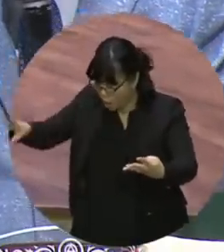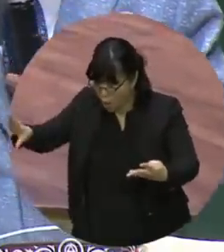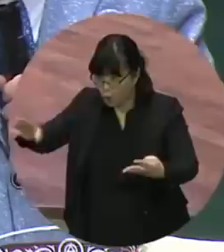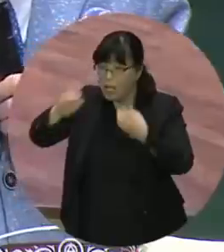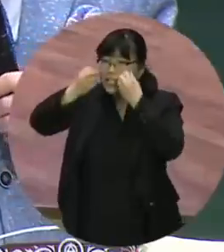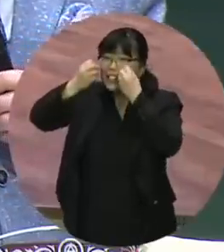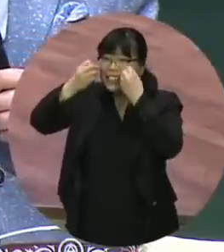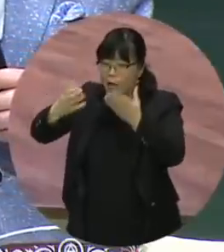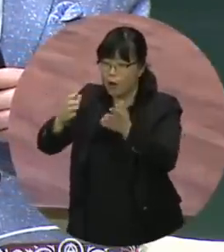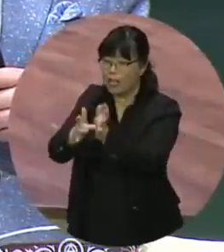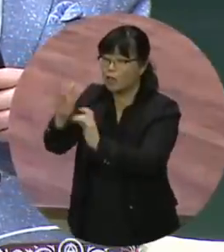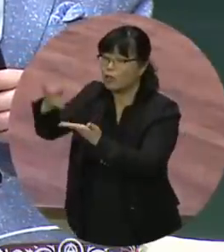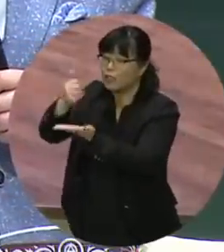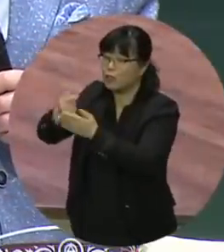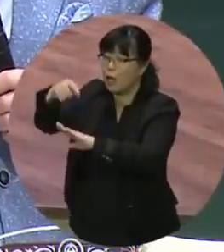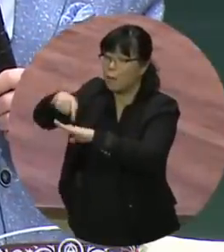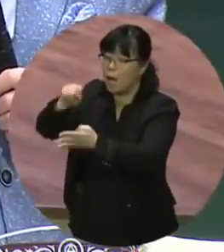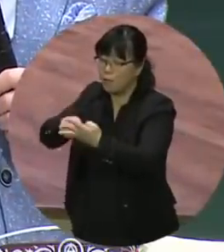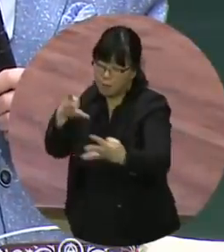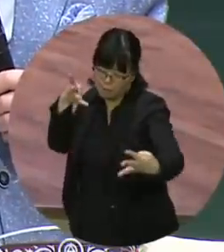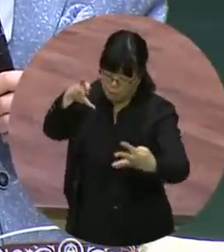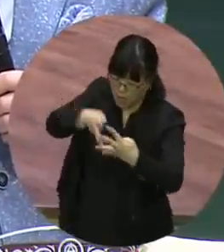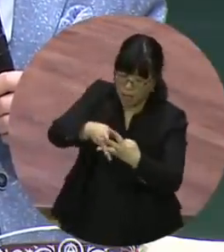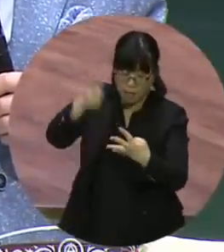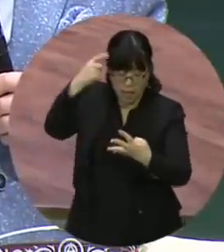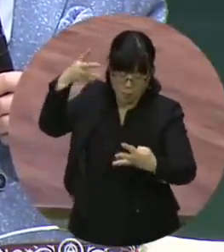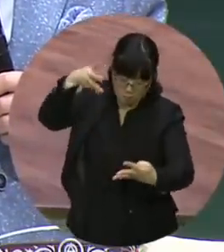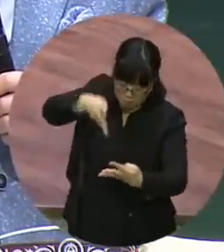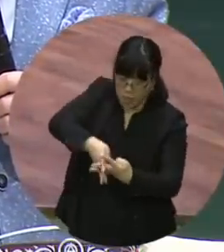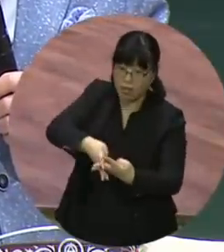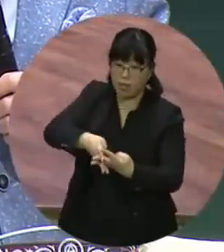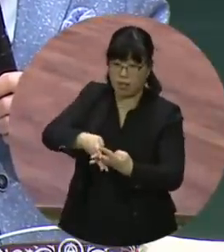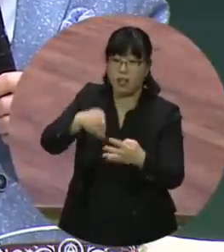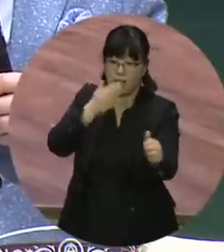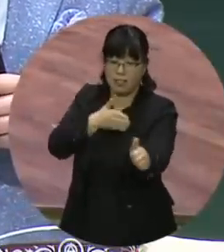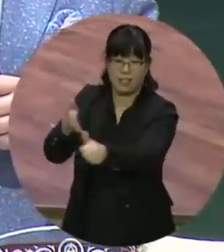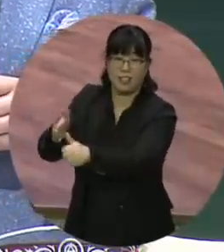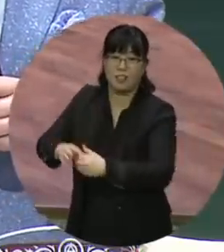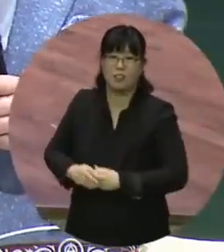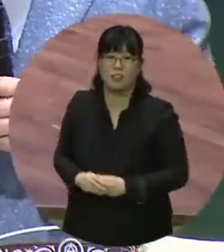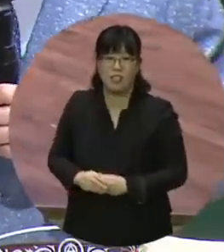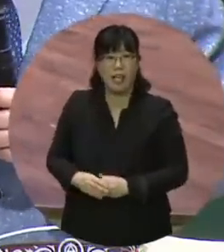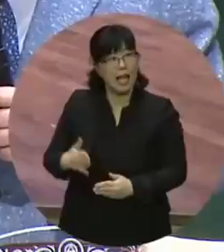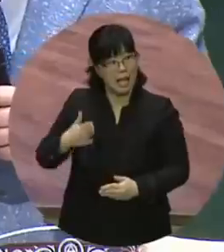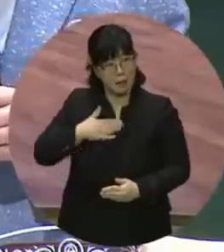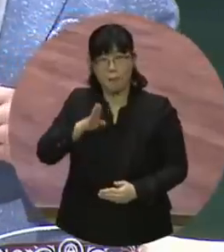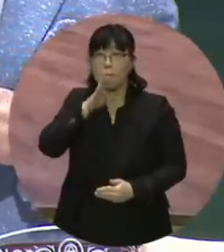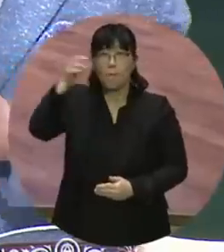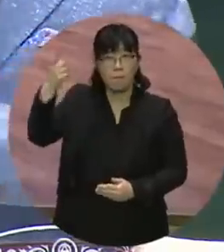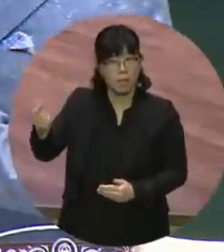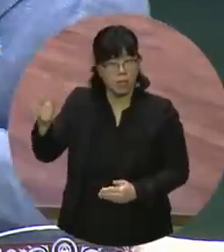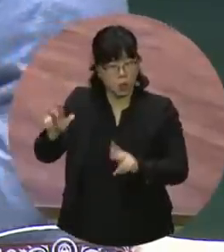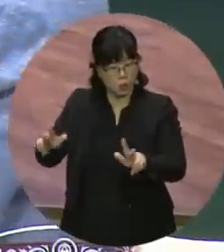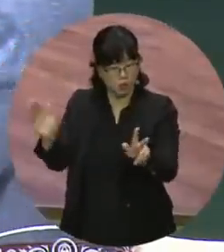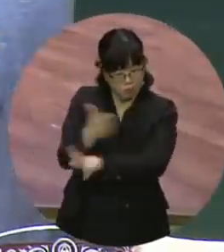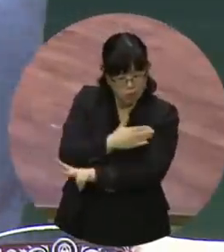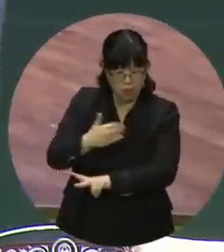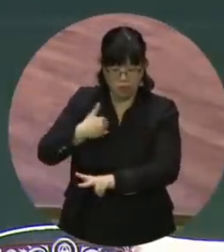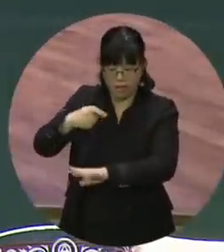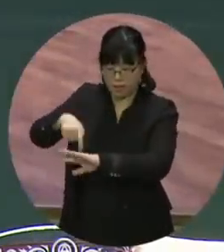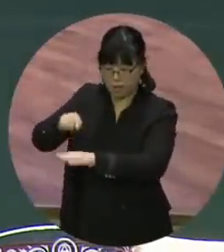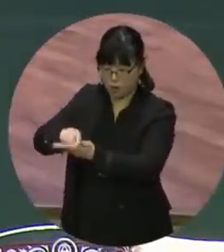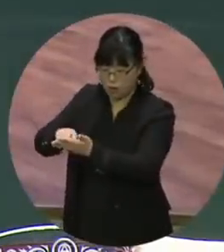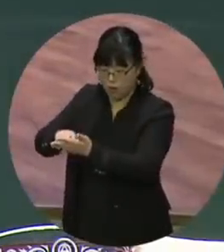아멘. 여러분 그렇게 여러분 생각만 해도 사단이 겁이 나고 도망갑니다. 자 예수님의 올인